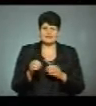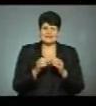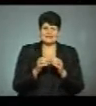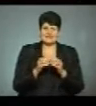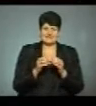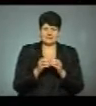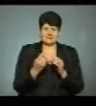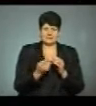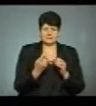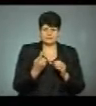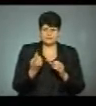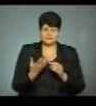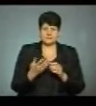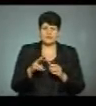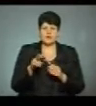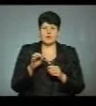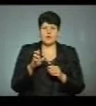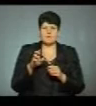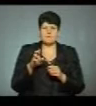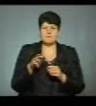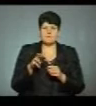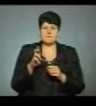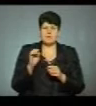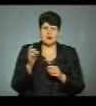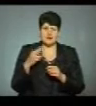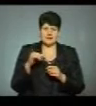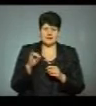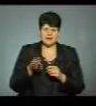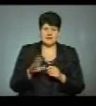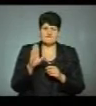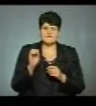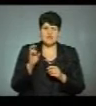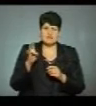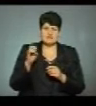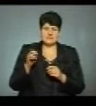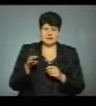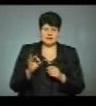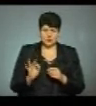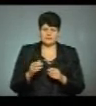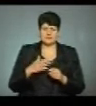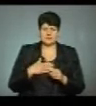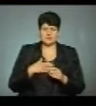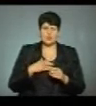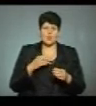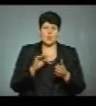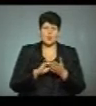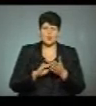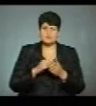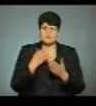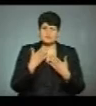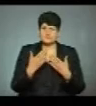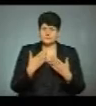муніципалітетах у північних регіонах Ломбардії та Венето. Наші кореспонденти поспілкувалися з жителями Тернопільщини, які зараз працюють в Італії, а